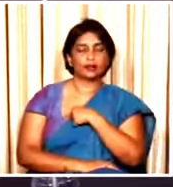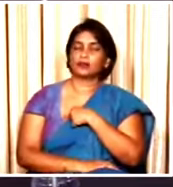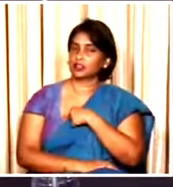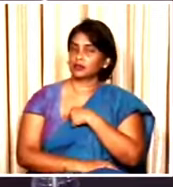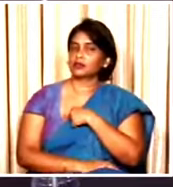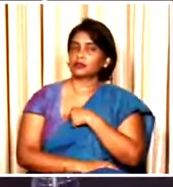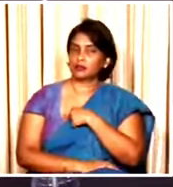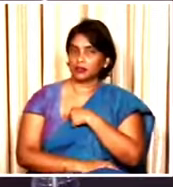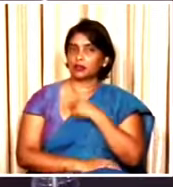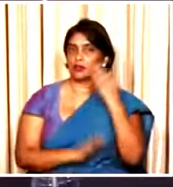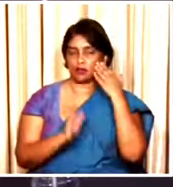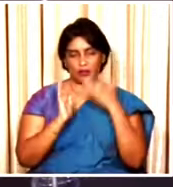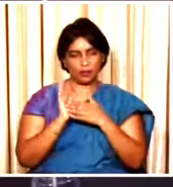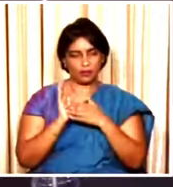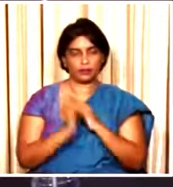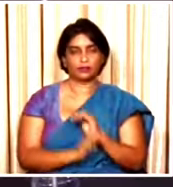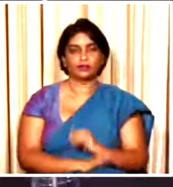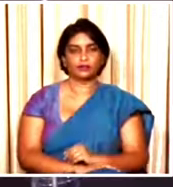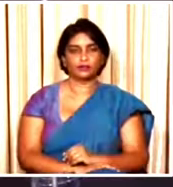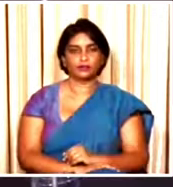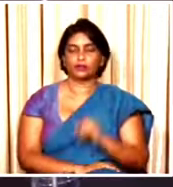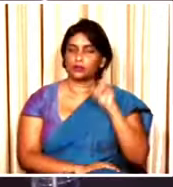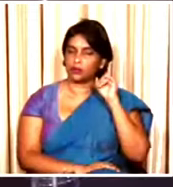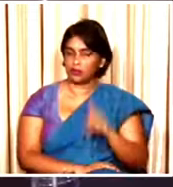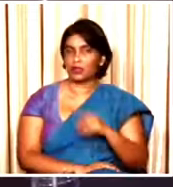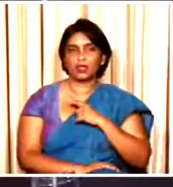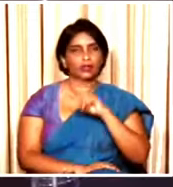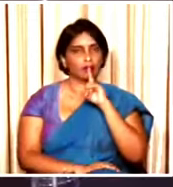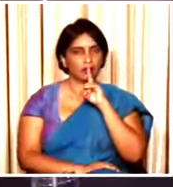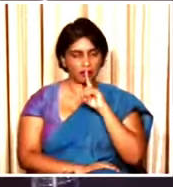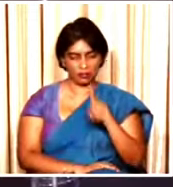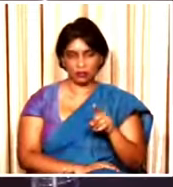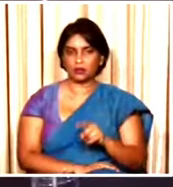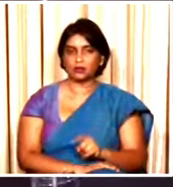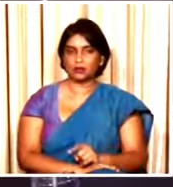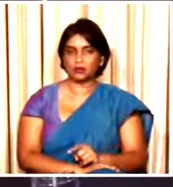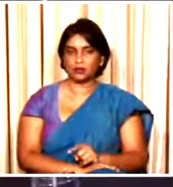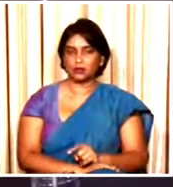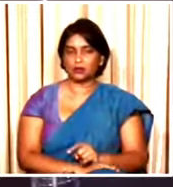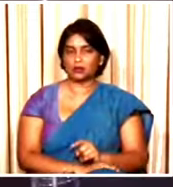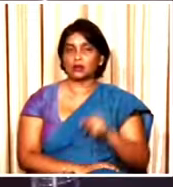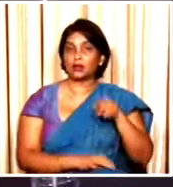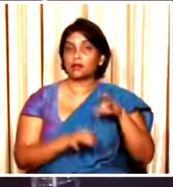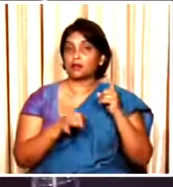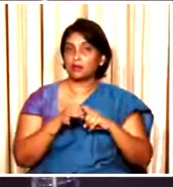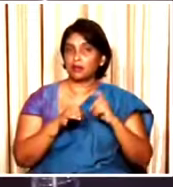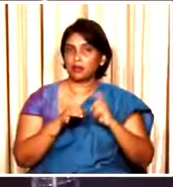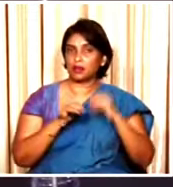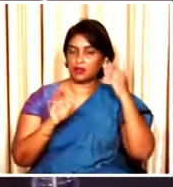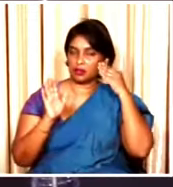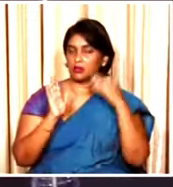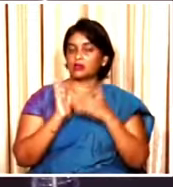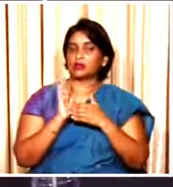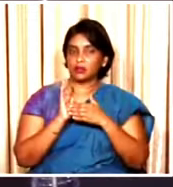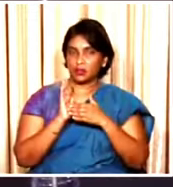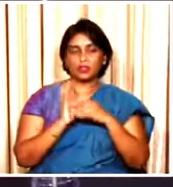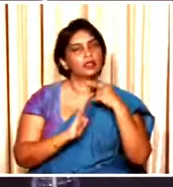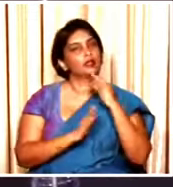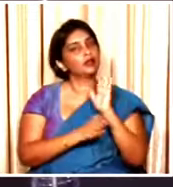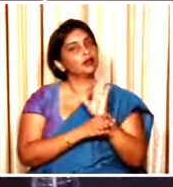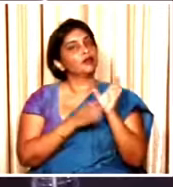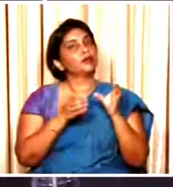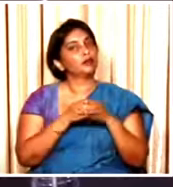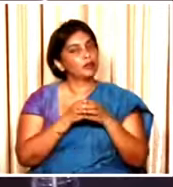තියෙන කාරණයක්. ඒ වගේම කියන්නට ඕනේ මේ ප්‍රශ්නේ සම්බන්ධයෙන් ශ්‍රී ලංකා